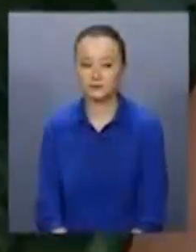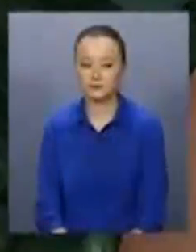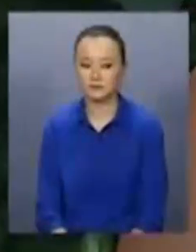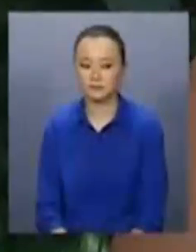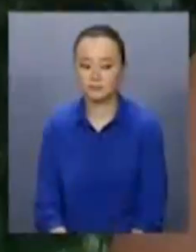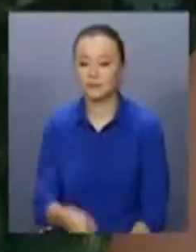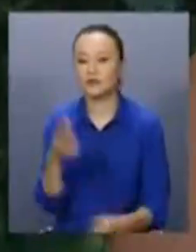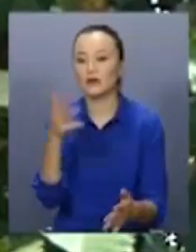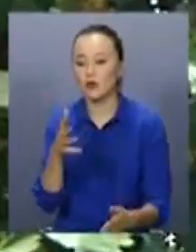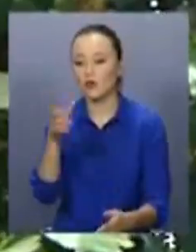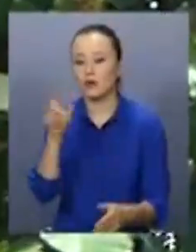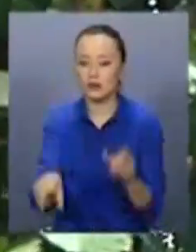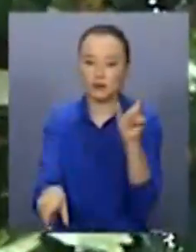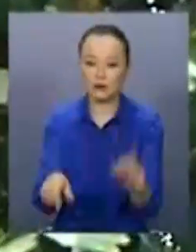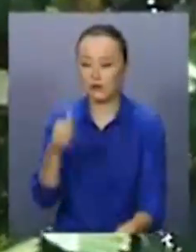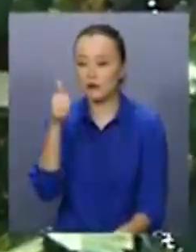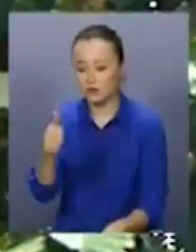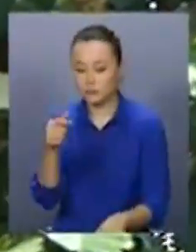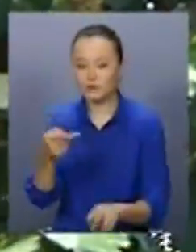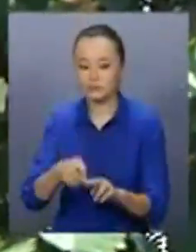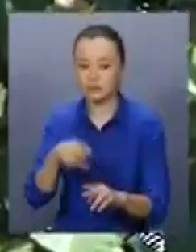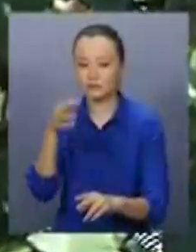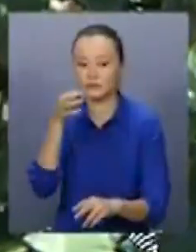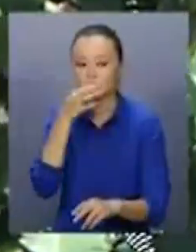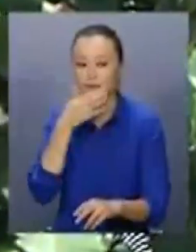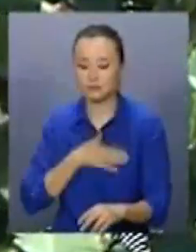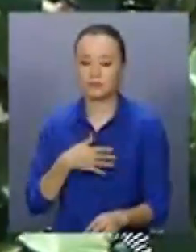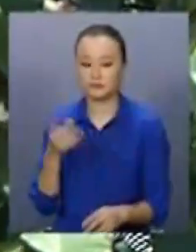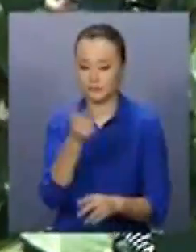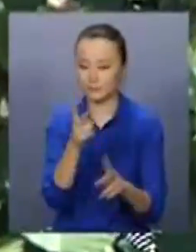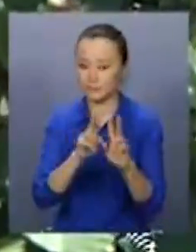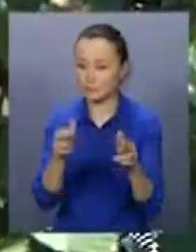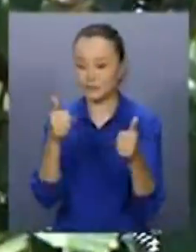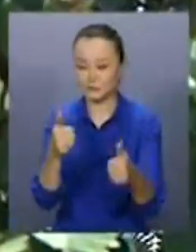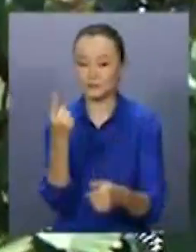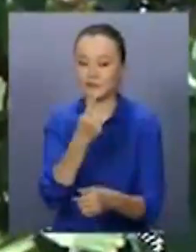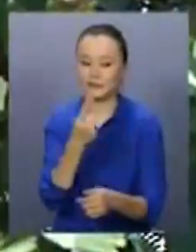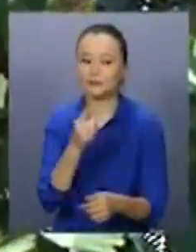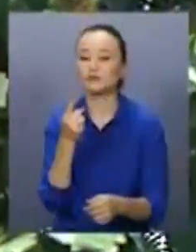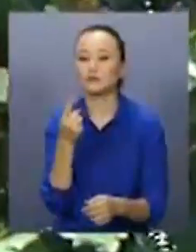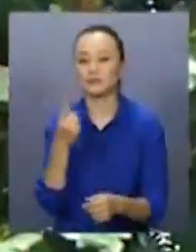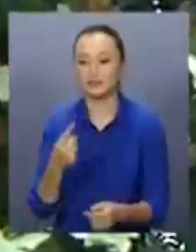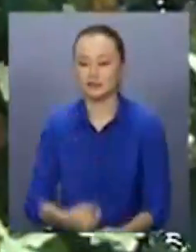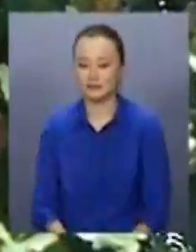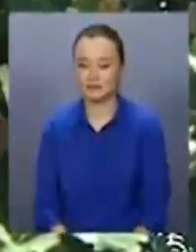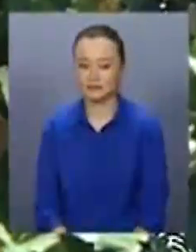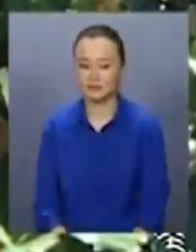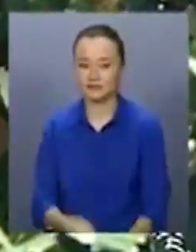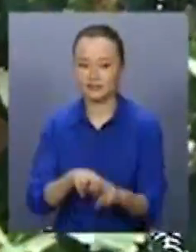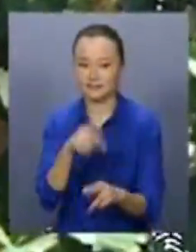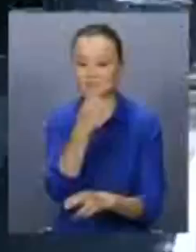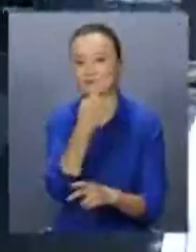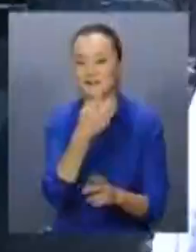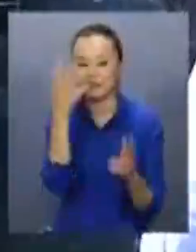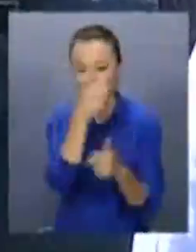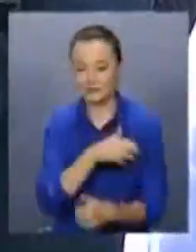Қай жақсы болады сол? Қайсы жақсы? Екеуі де жақсы ғой. Біріншісі. Неге біріншісі? Өйткені оған бірінші ғашық